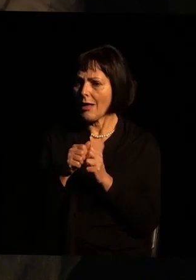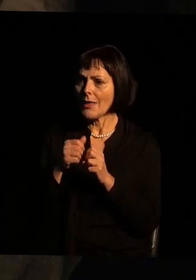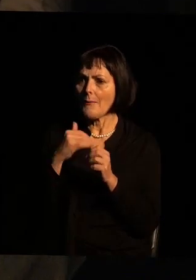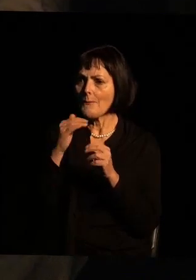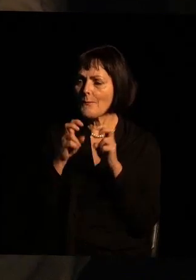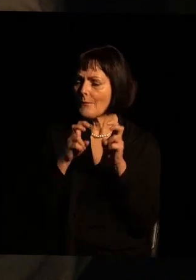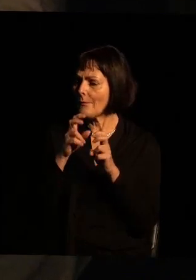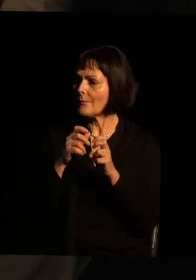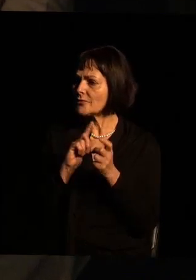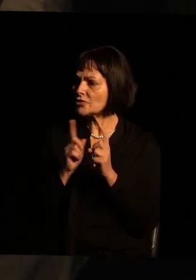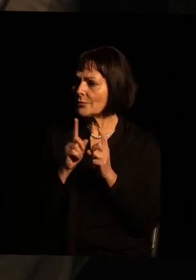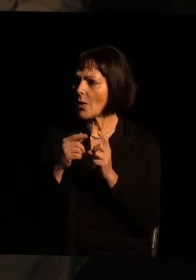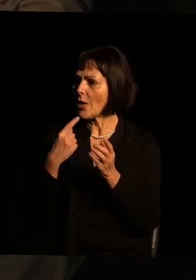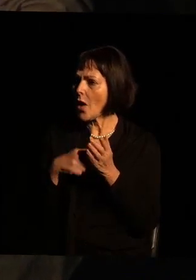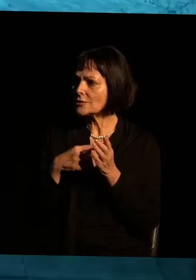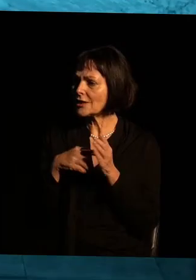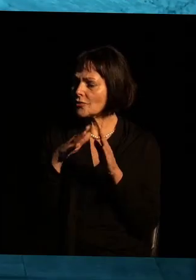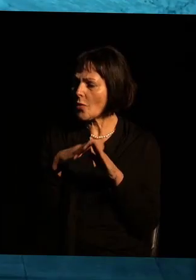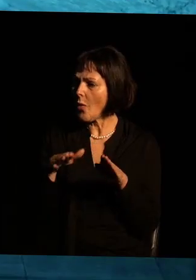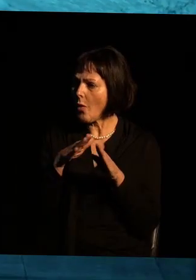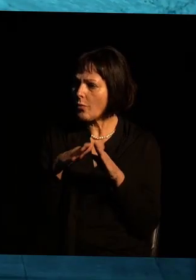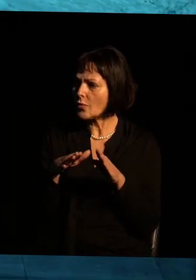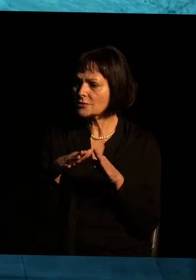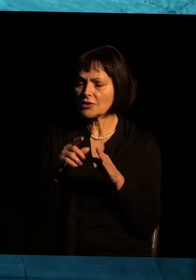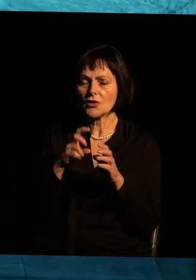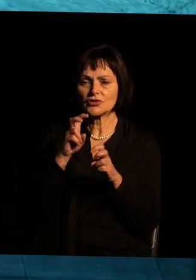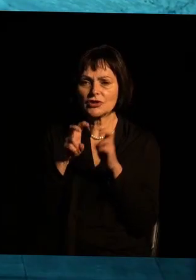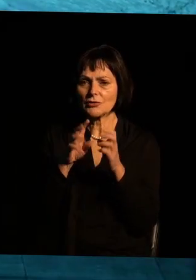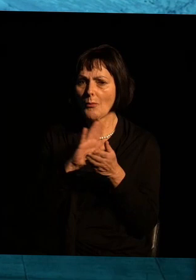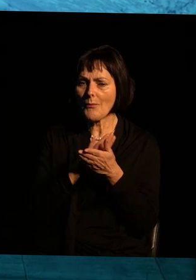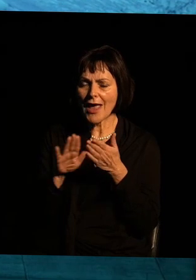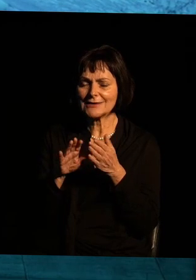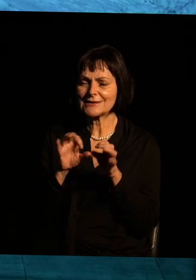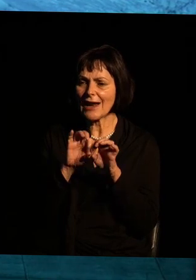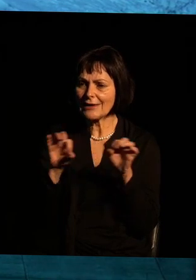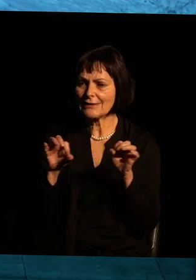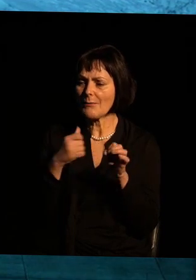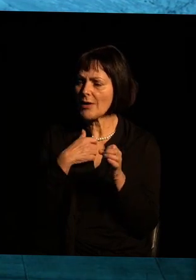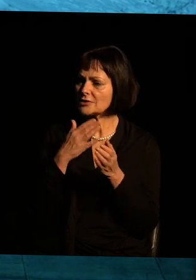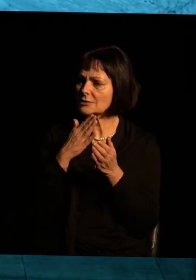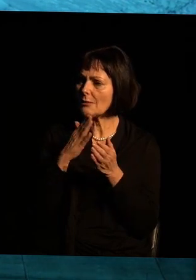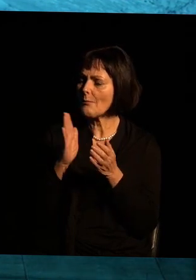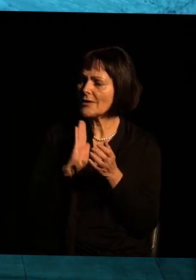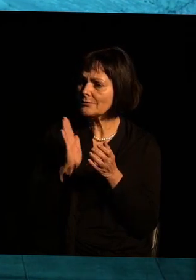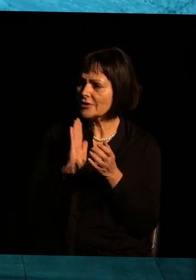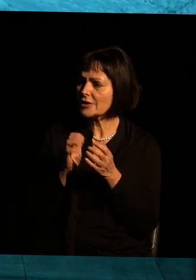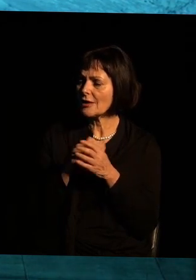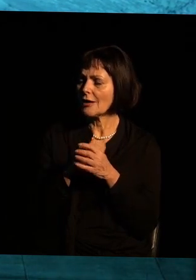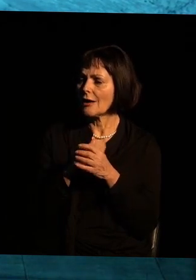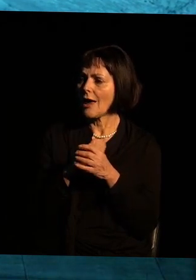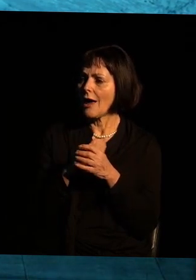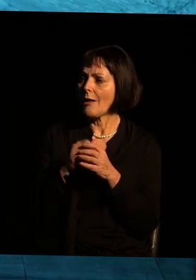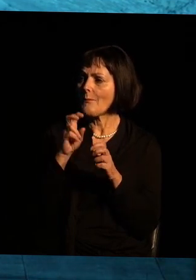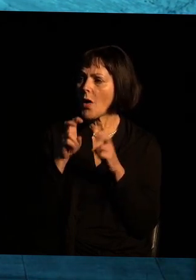partie te z ostatniego obozu do szczytu bez żadnej liny, bez asekuracji, bez tym, bo Bogdan